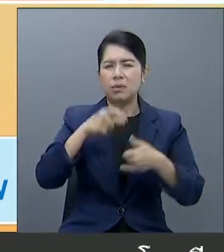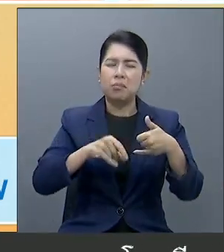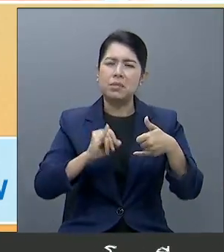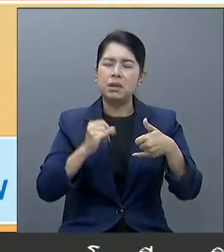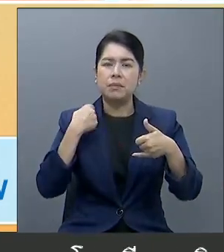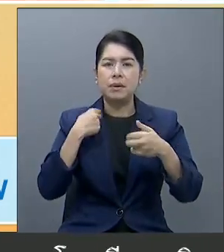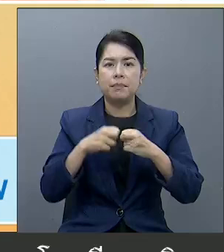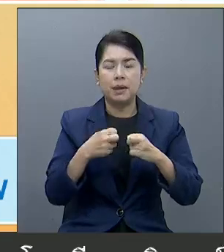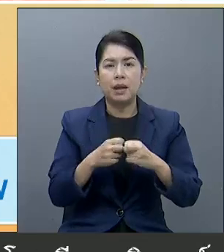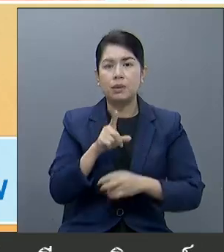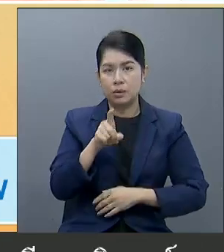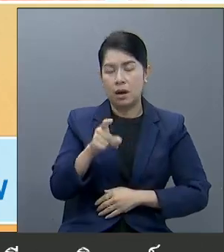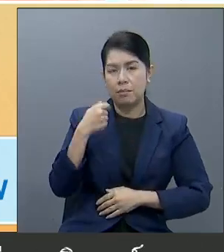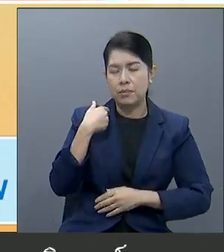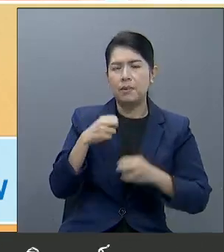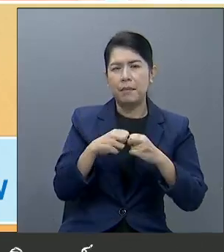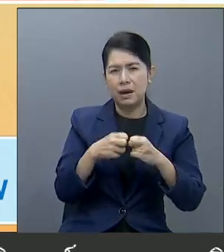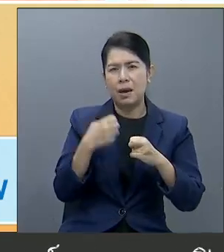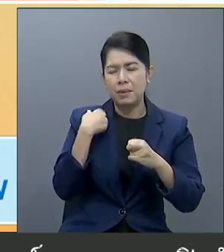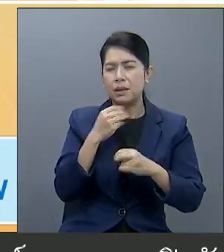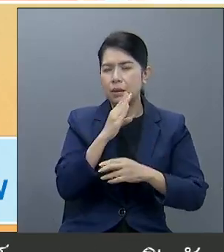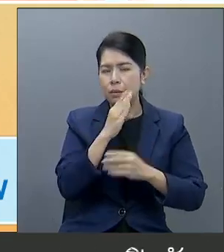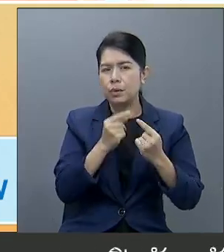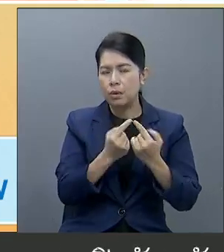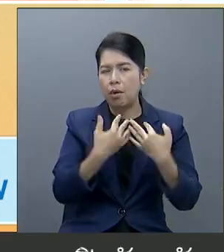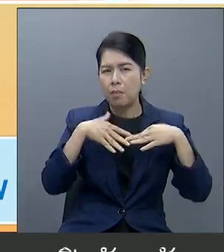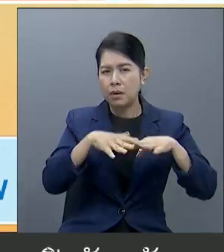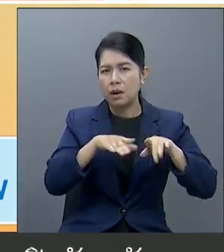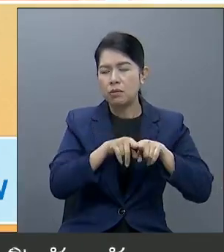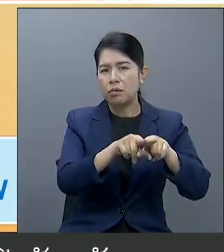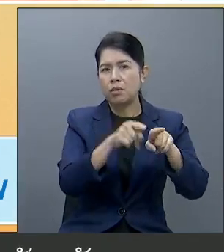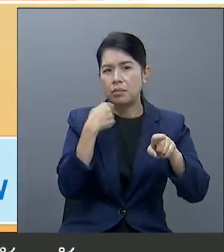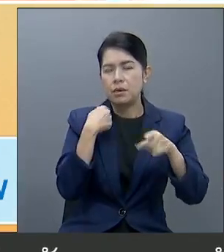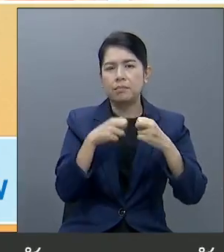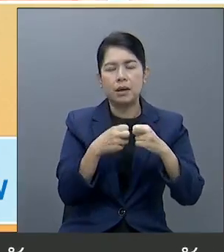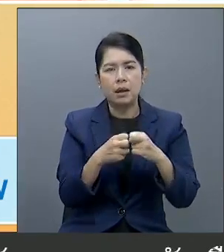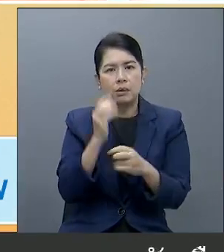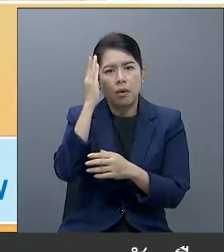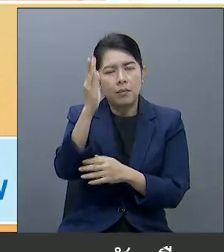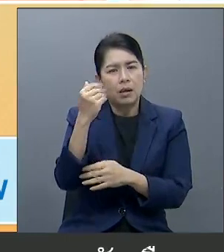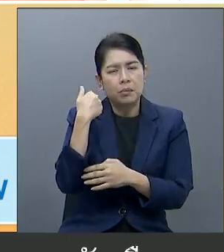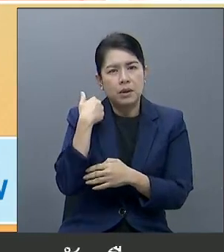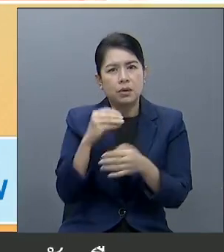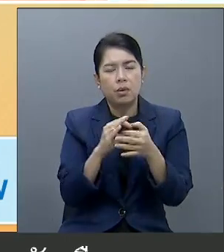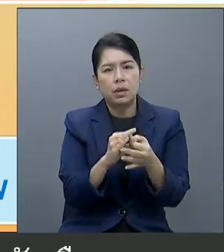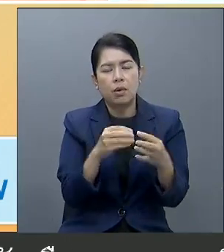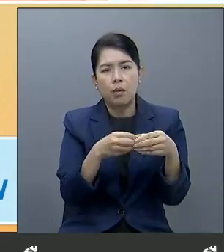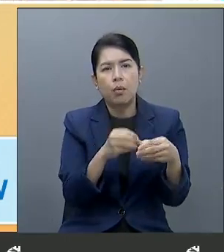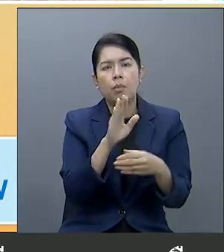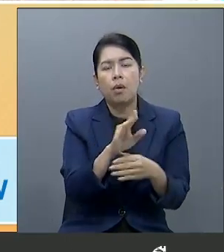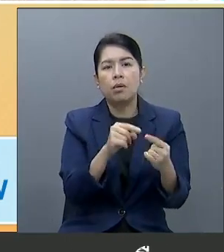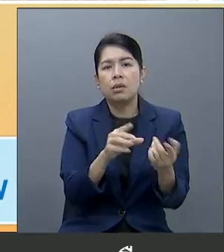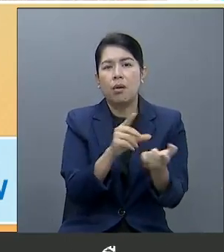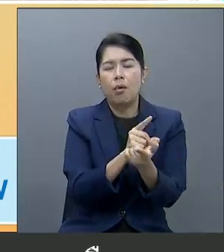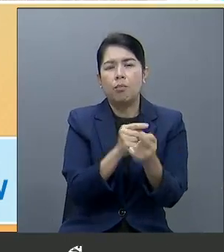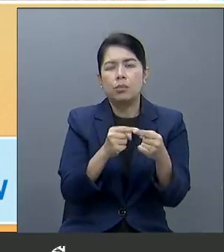องอย่างเนี้ยเป็นคนละปัญหาแต่ทั้งสองอย่างเมื่อขมวดรวมกันส่งผลต่อระยะยาวส่งผลต่อสังคมสูงวัยของเราด้วยใช่ไหมคะอาจารย ์ใช่ค่ะเ